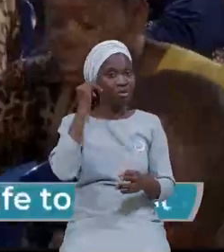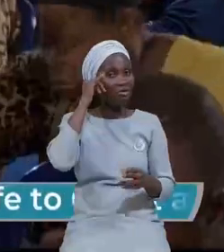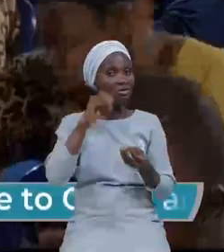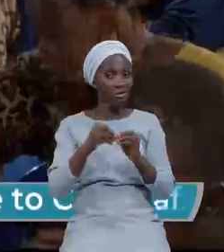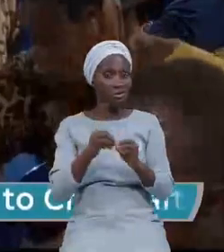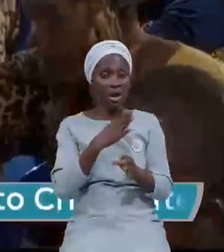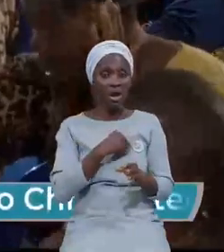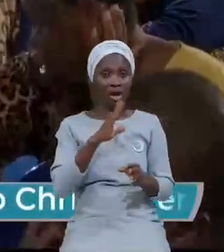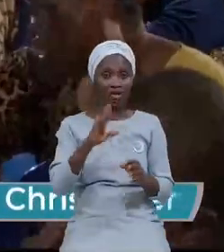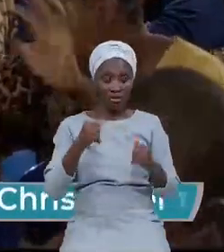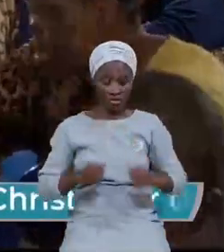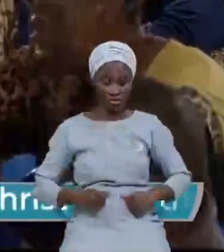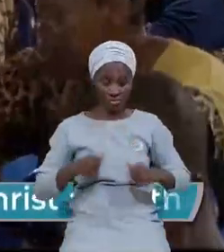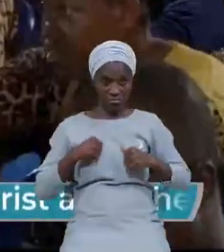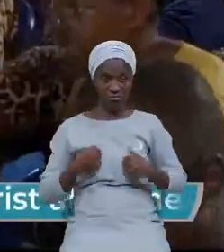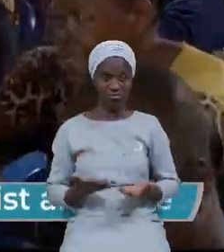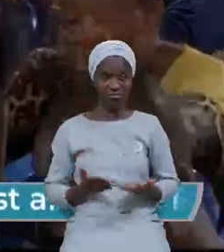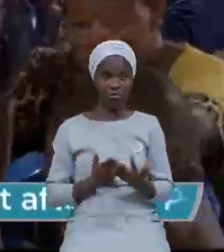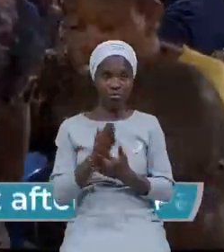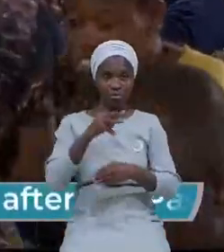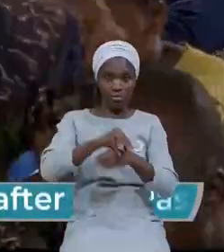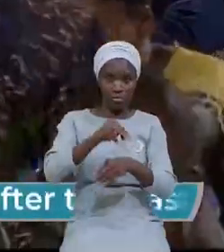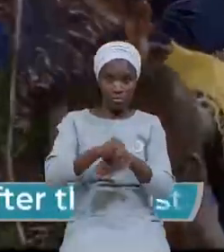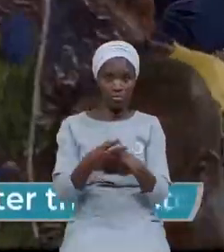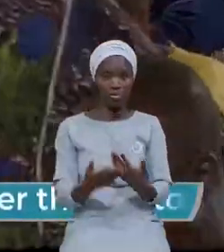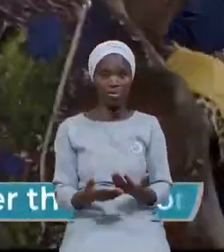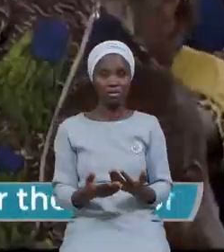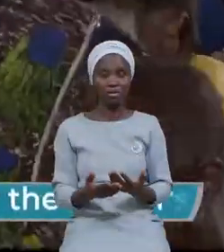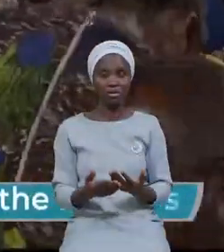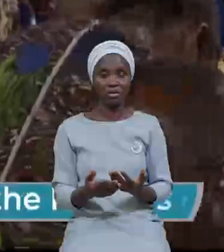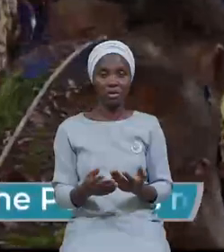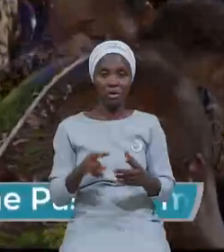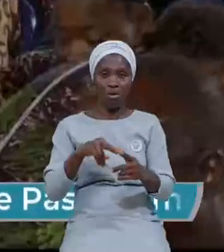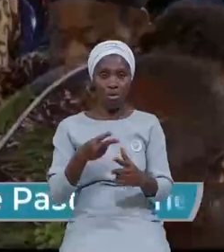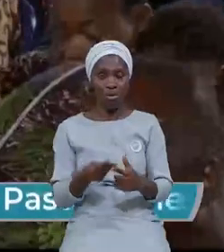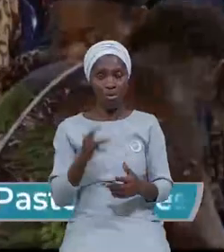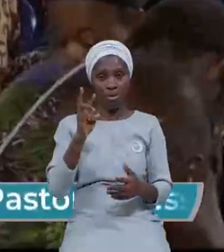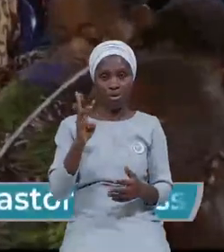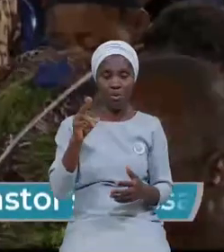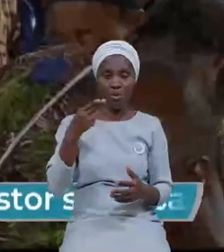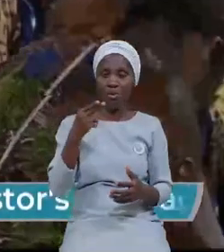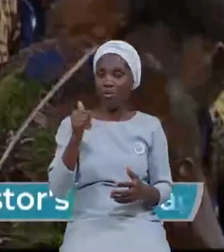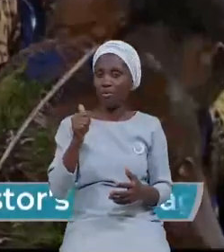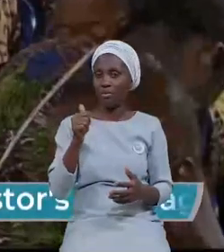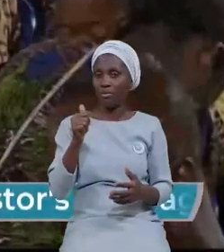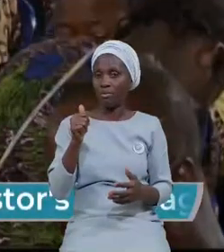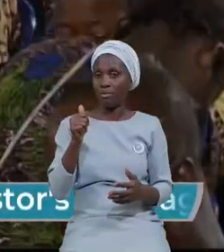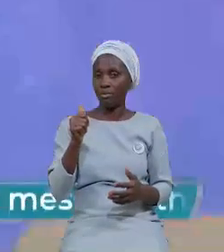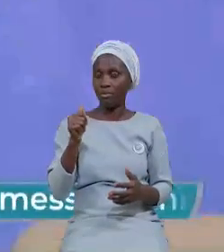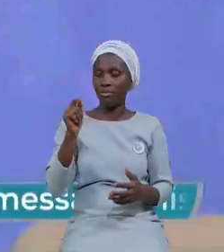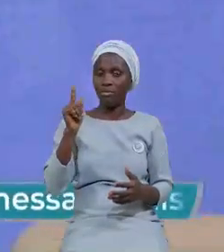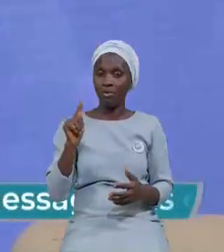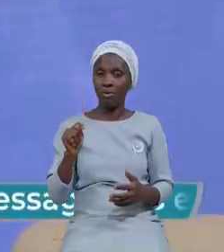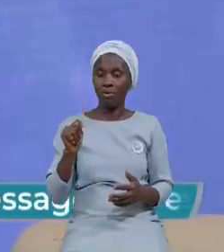communiqués écrivez-nous à C numéros là pour bien appeler ce numéro par sms ou